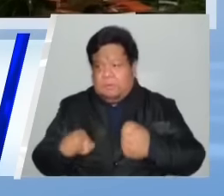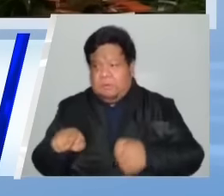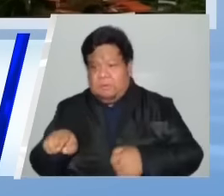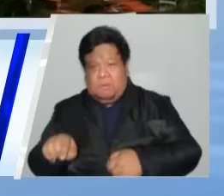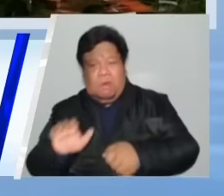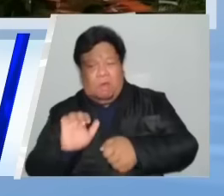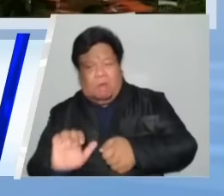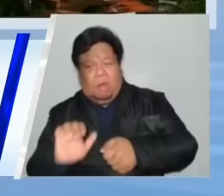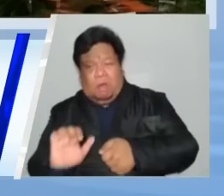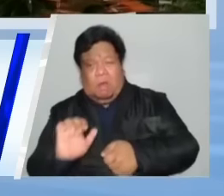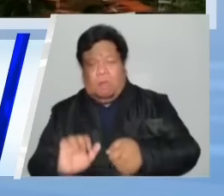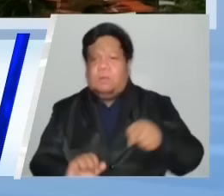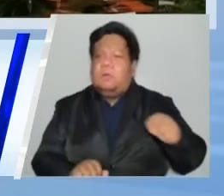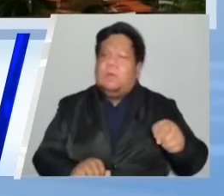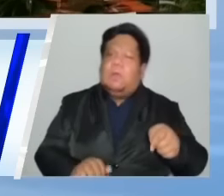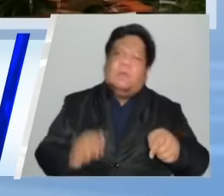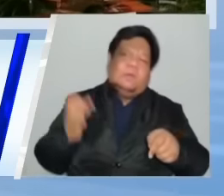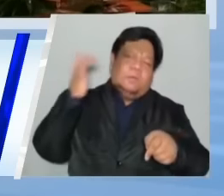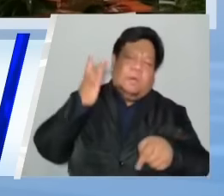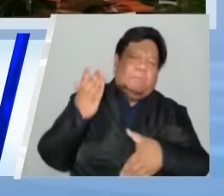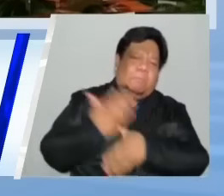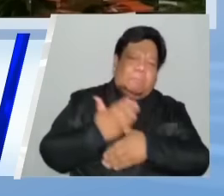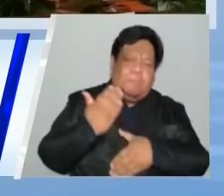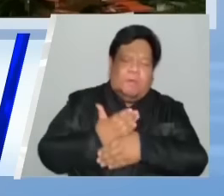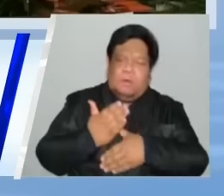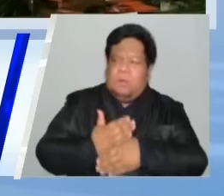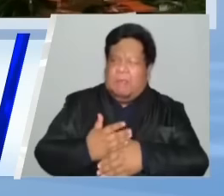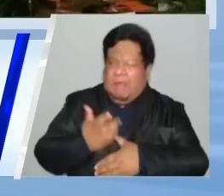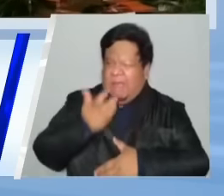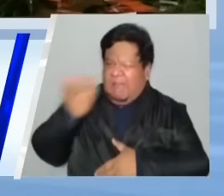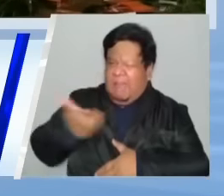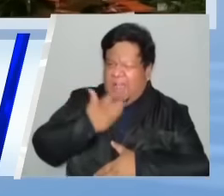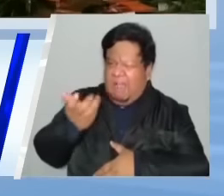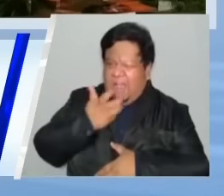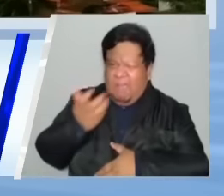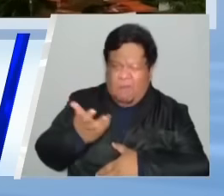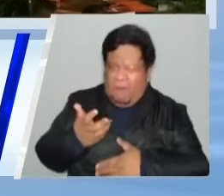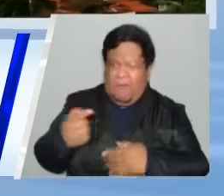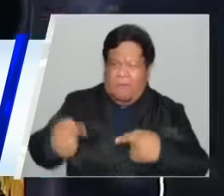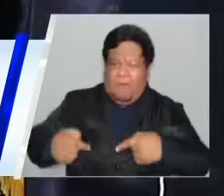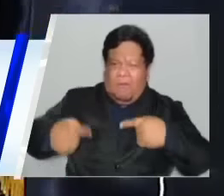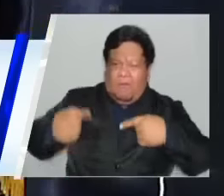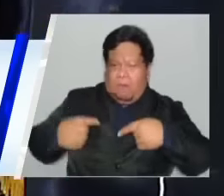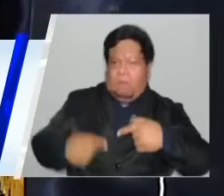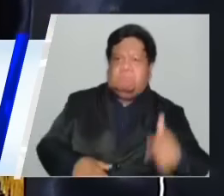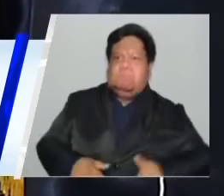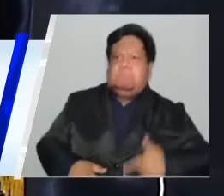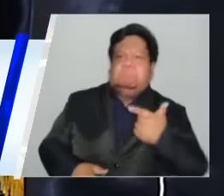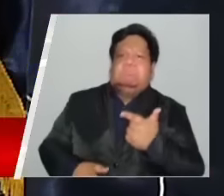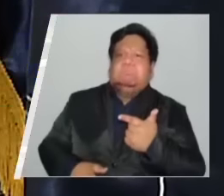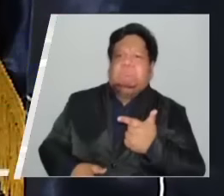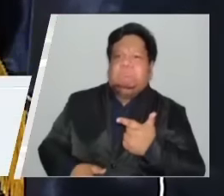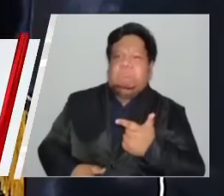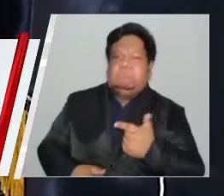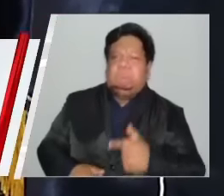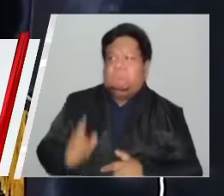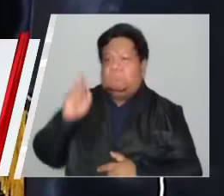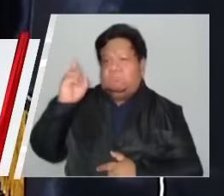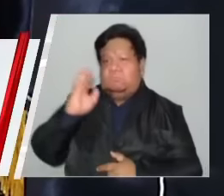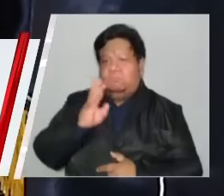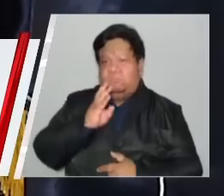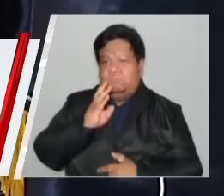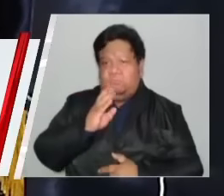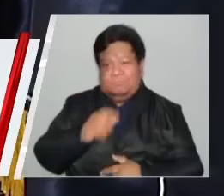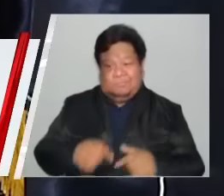sigawan hanggang sa manutok na ang lalaki. Yung kanyang yung baril at ito ay chine-check natin